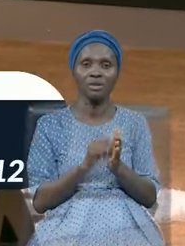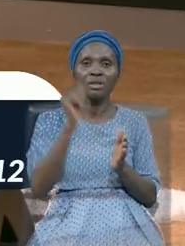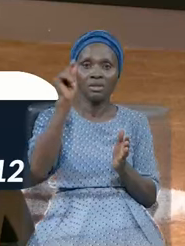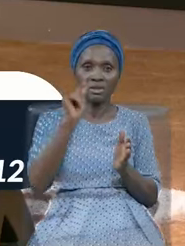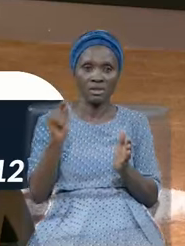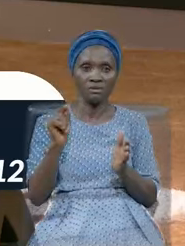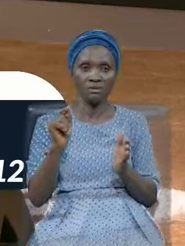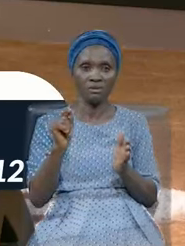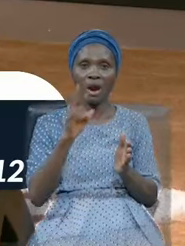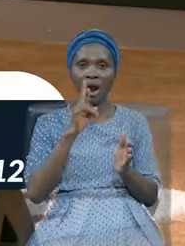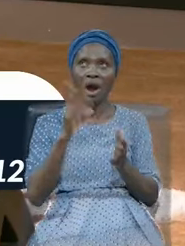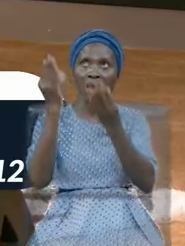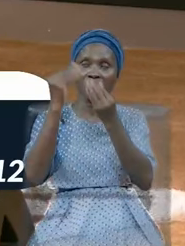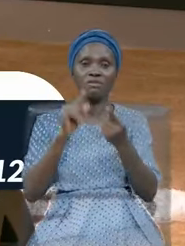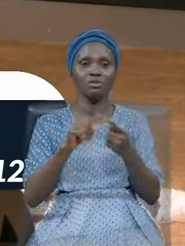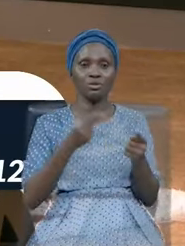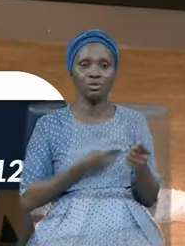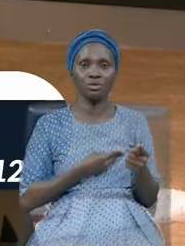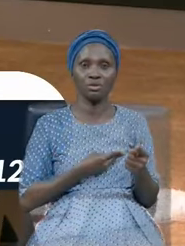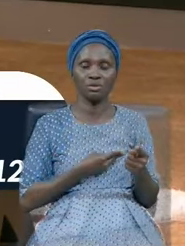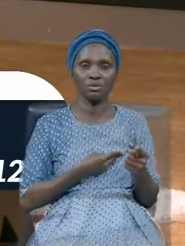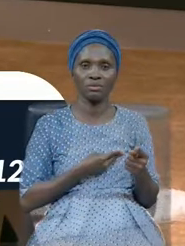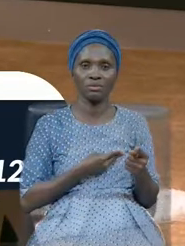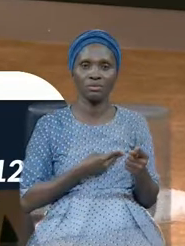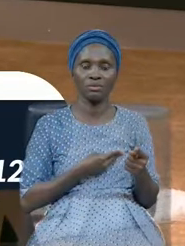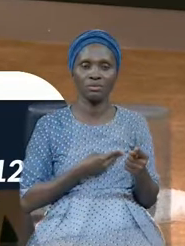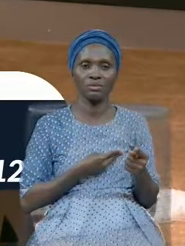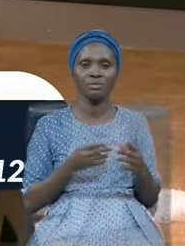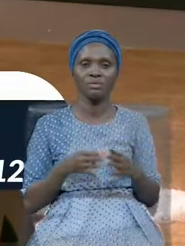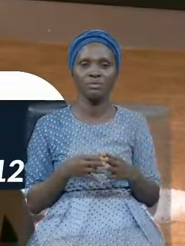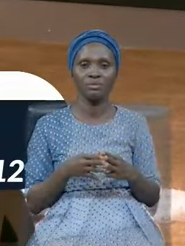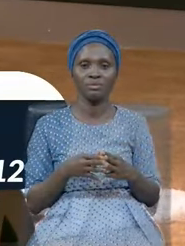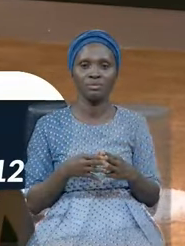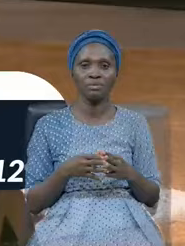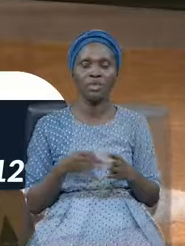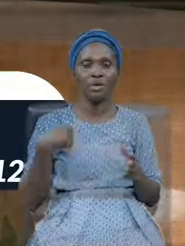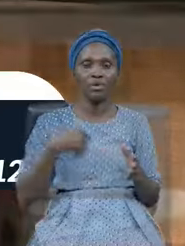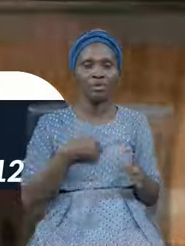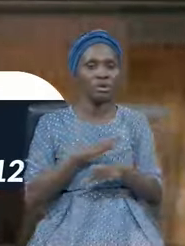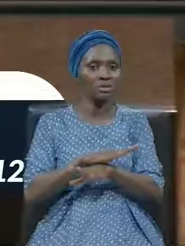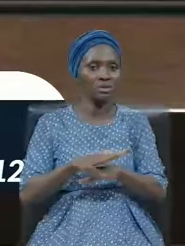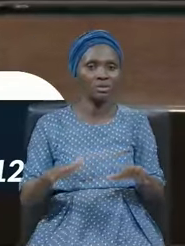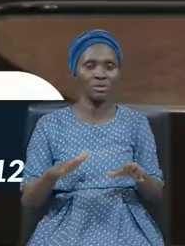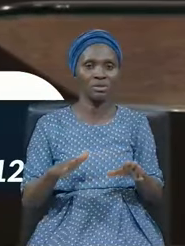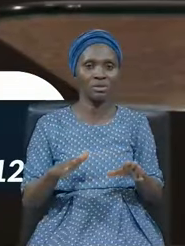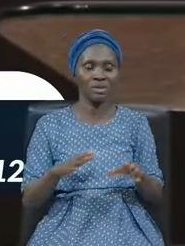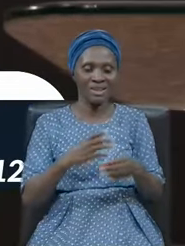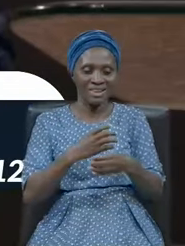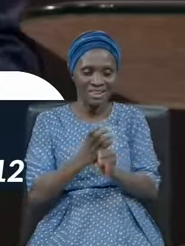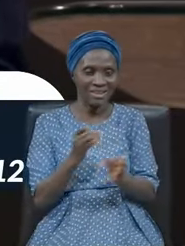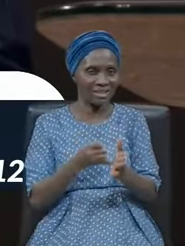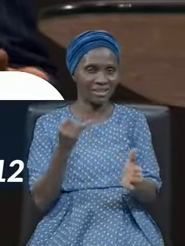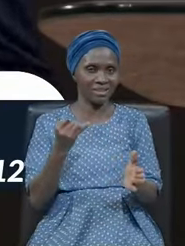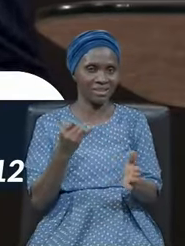lesquels nous assurent de sa part on ne les a pas euh prise quelque part